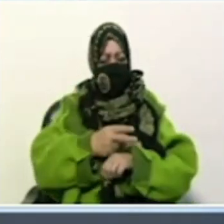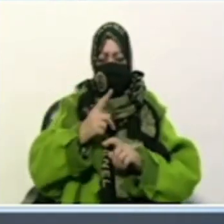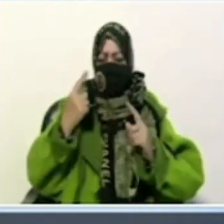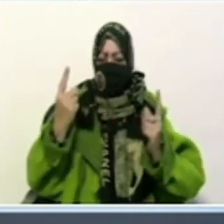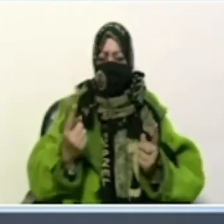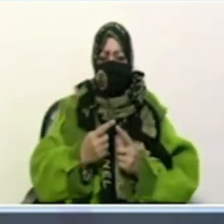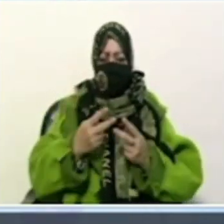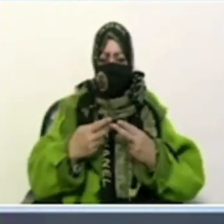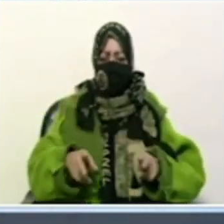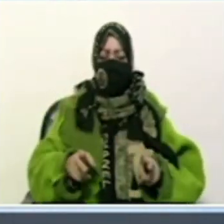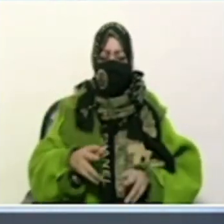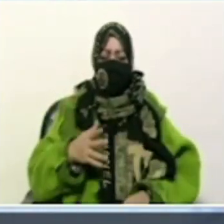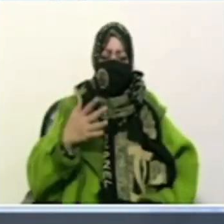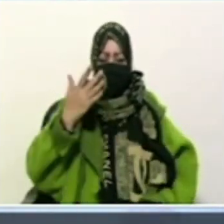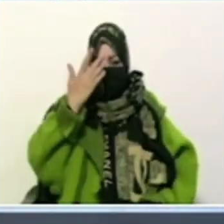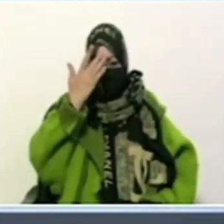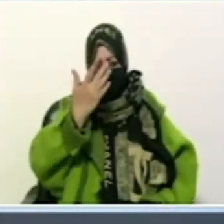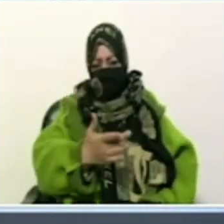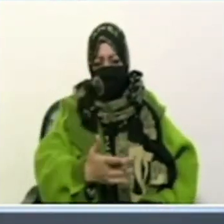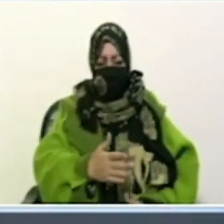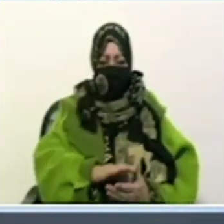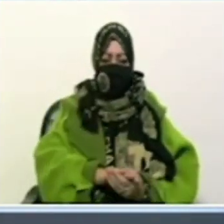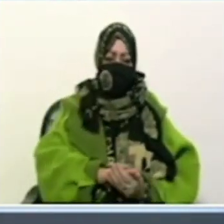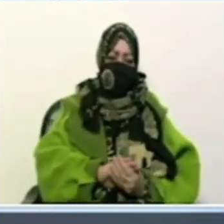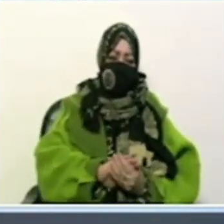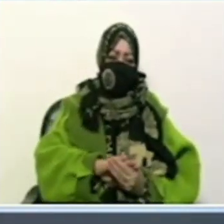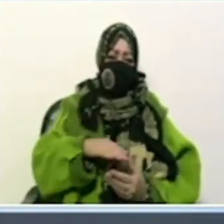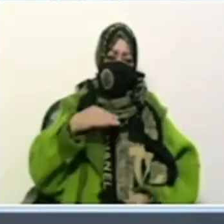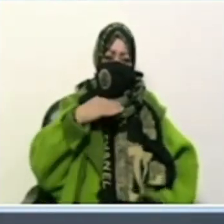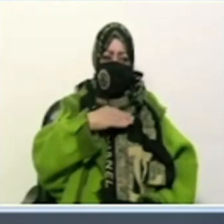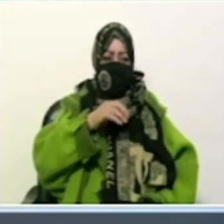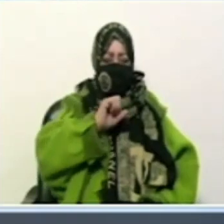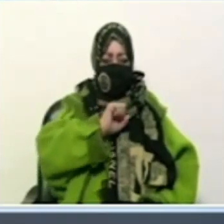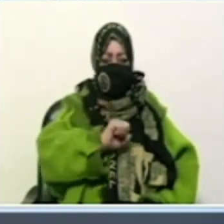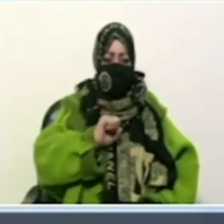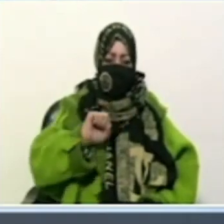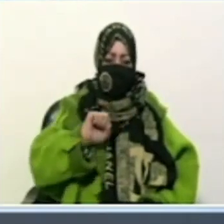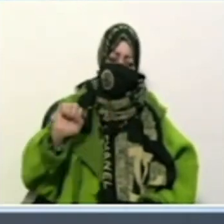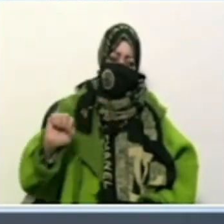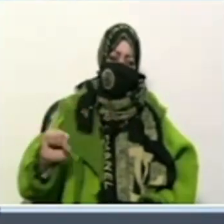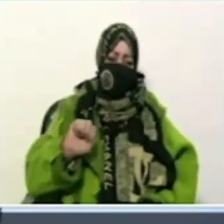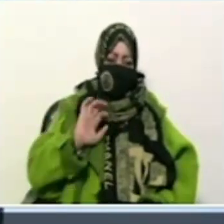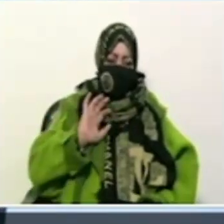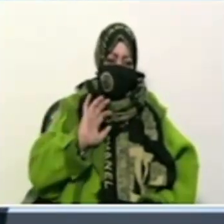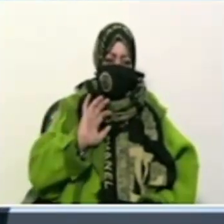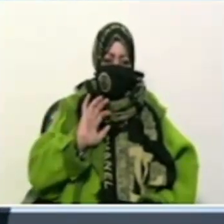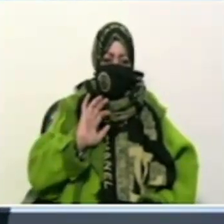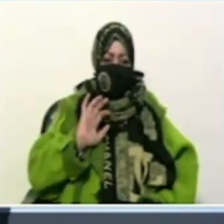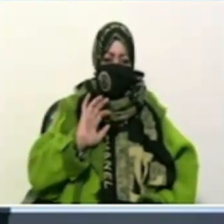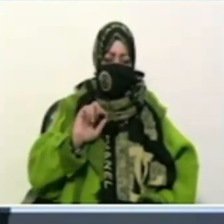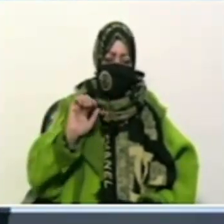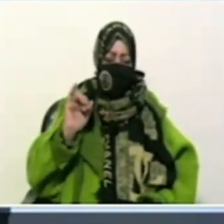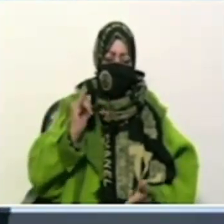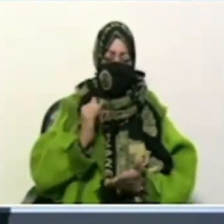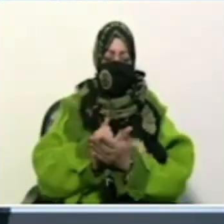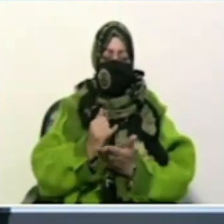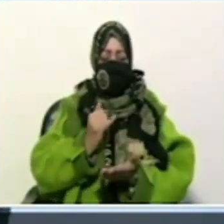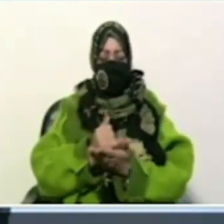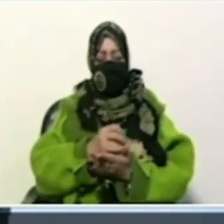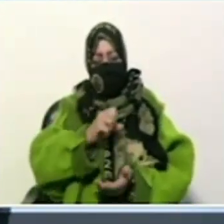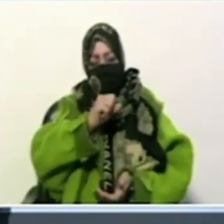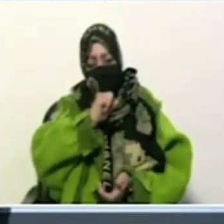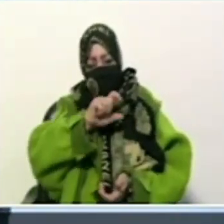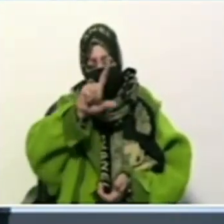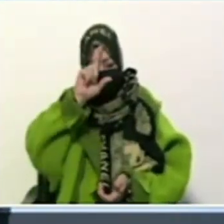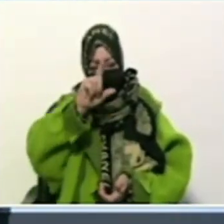الأصلي الجد وهو الجد هذا أو ذاك، فله التصرف فيها طبعا بغير البيع والله أعلم. معنا